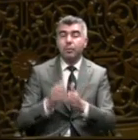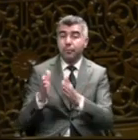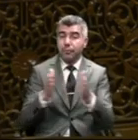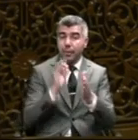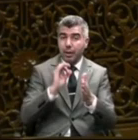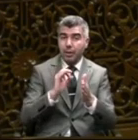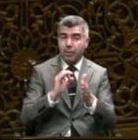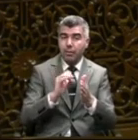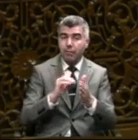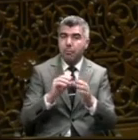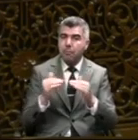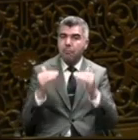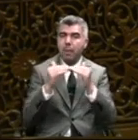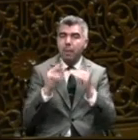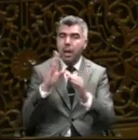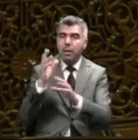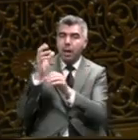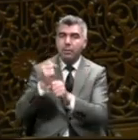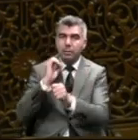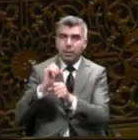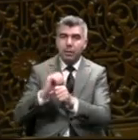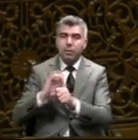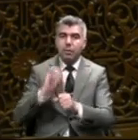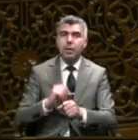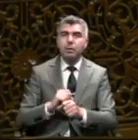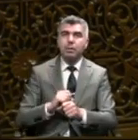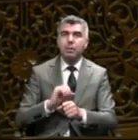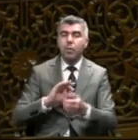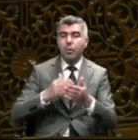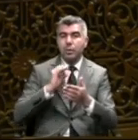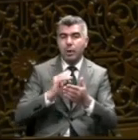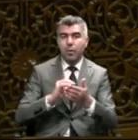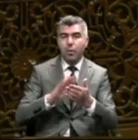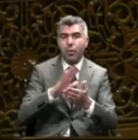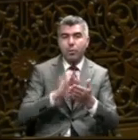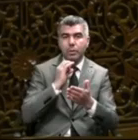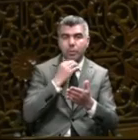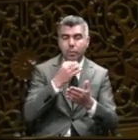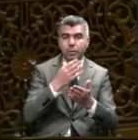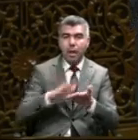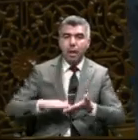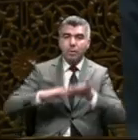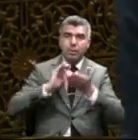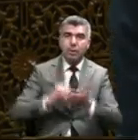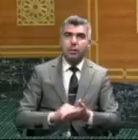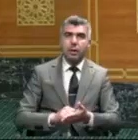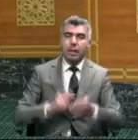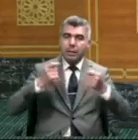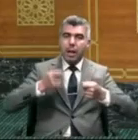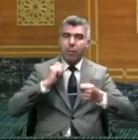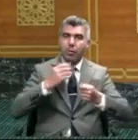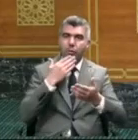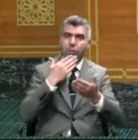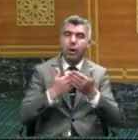انسجاما مع كليه الملكيه لصاحب الجلاله الملك محمد السادس ايده الله ونصره وشكرا